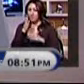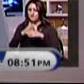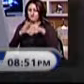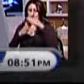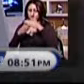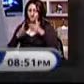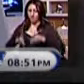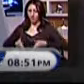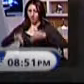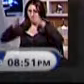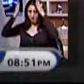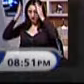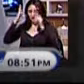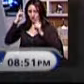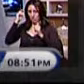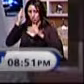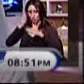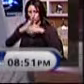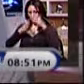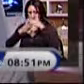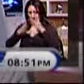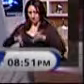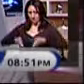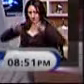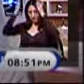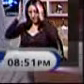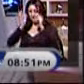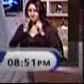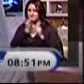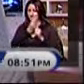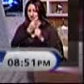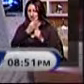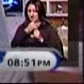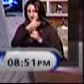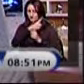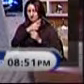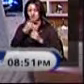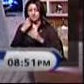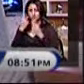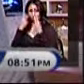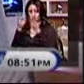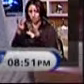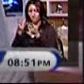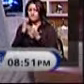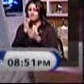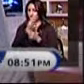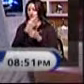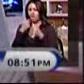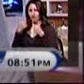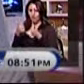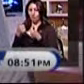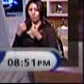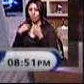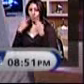لا اقرب للروايه الاصليه ليس بالضروره معناه الافضل، بس انت انا عجبني الفيلم طبعا